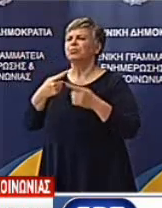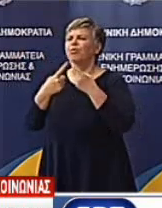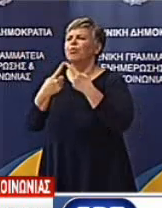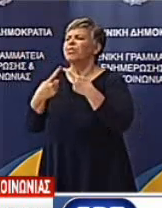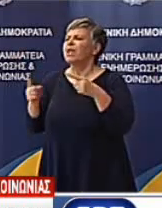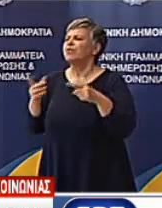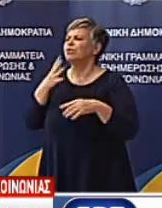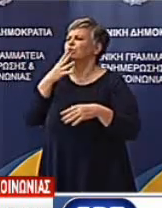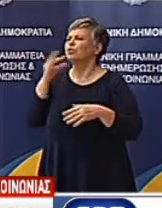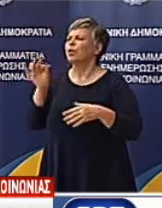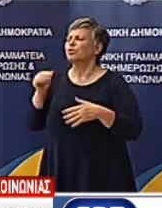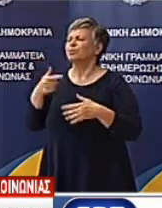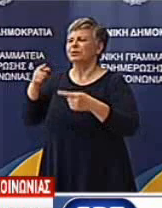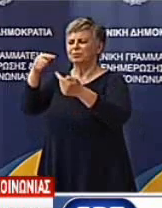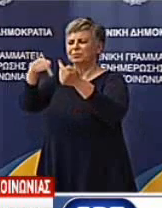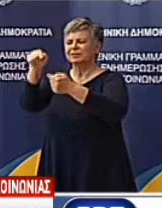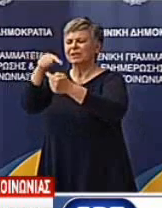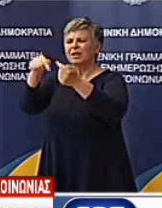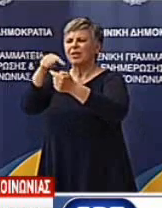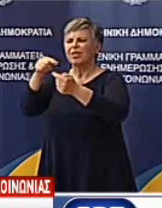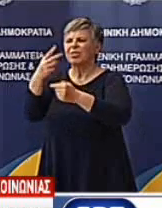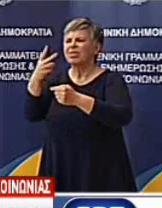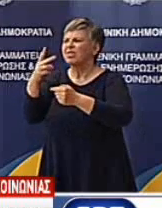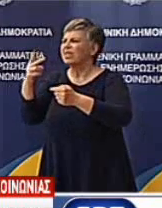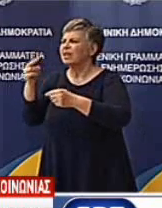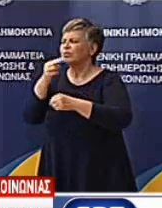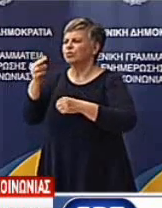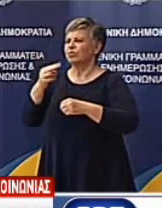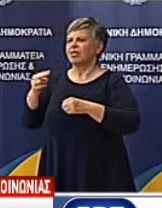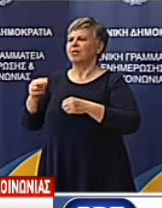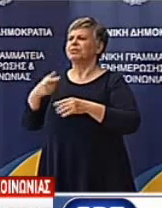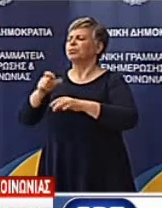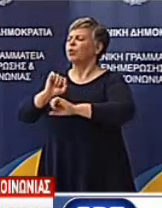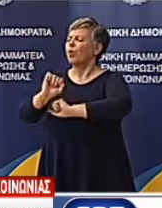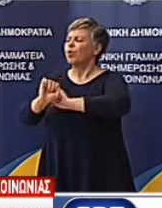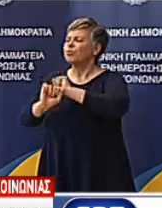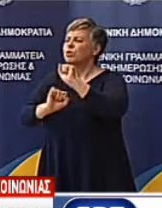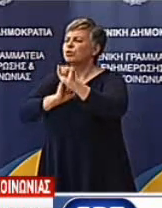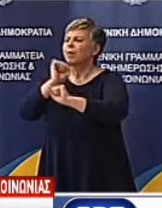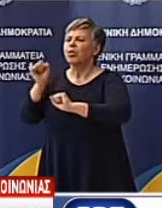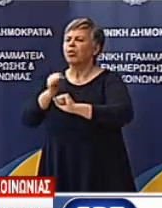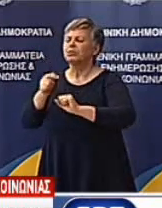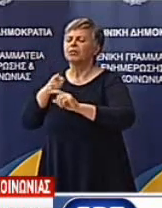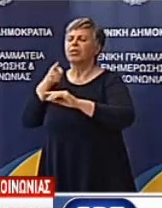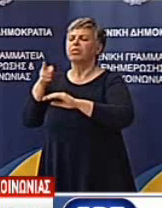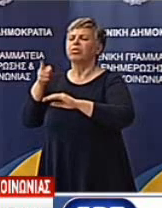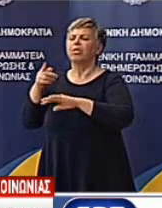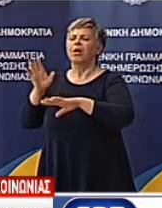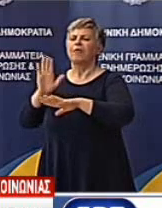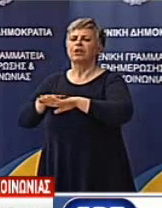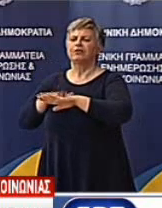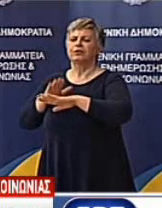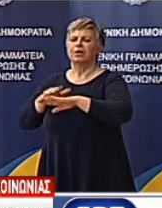εσωτερικούς τους λόγους, εσωτερικού τους κοινού που προσπαθούν να βρουν αποδιαπομπαίο τράγο, θα πρέπει